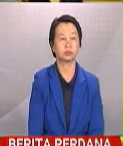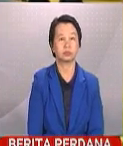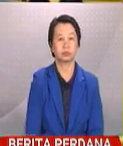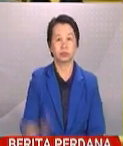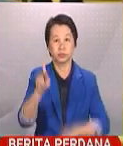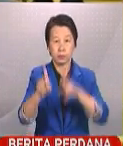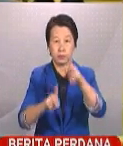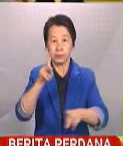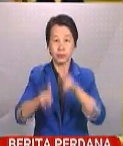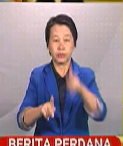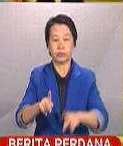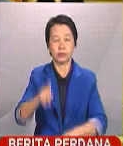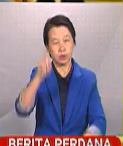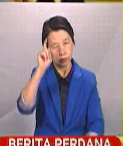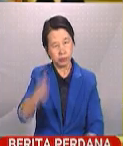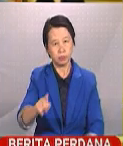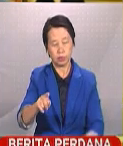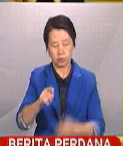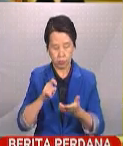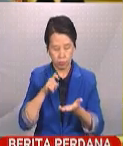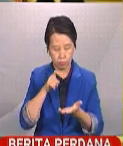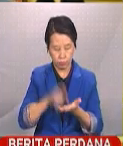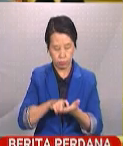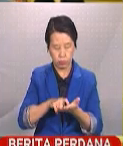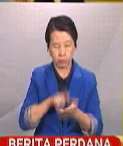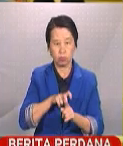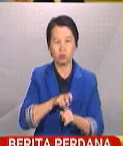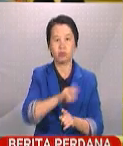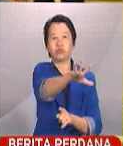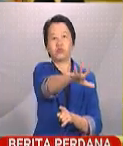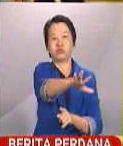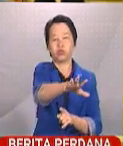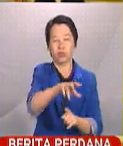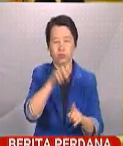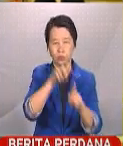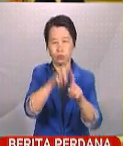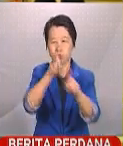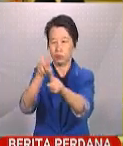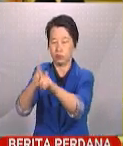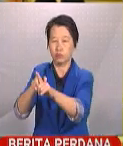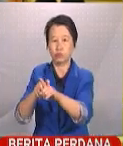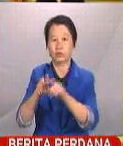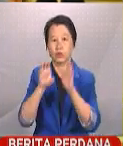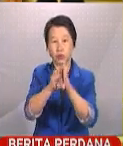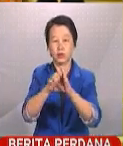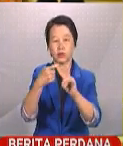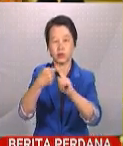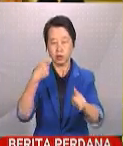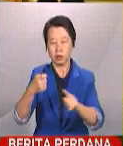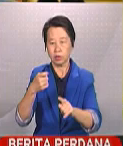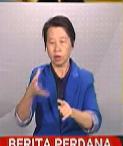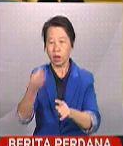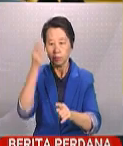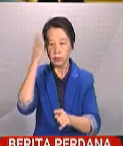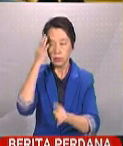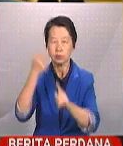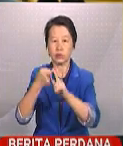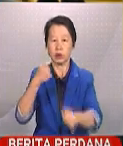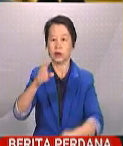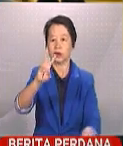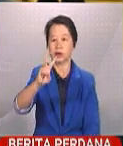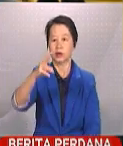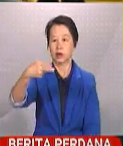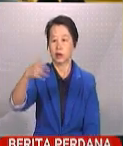People should only spread the truth from a trusted source like WHO, like the government